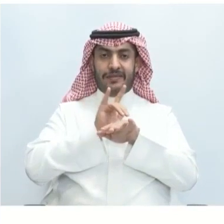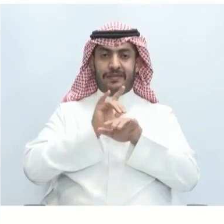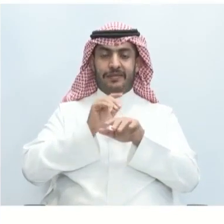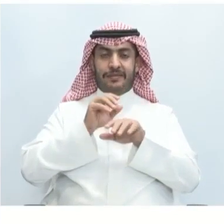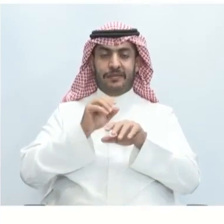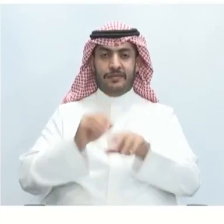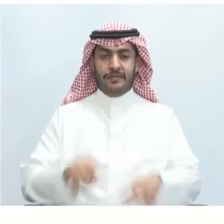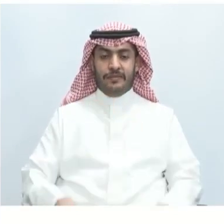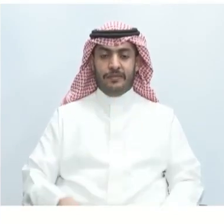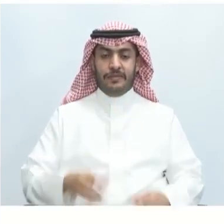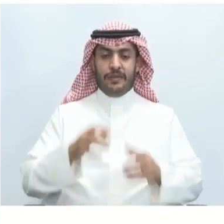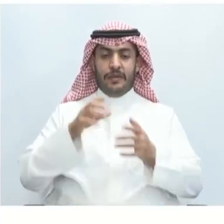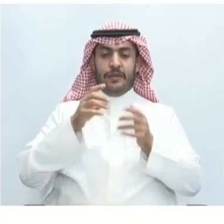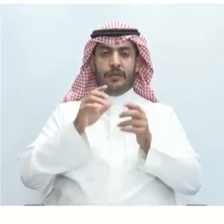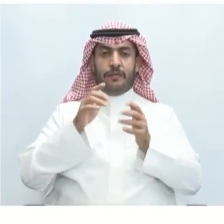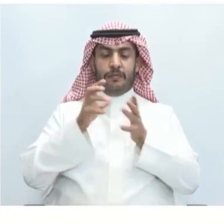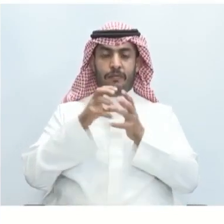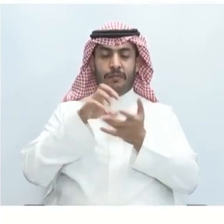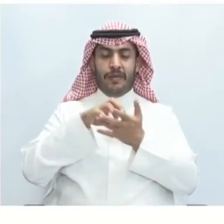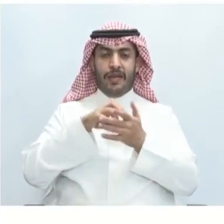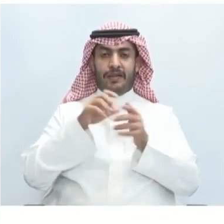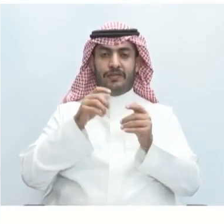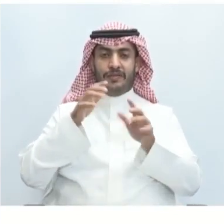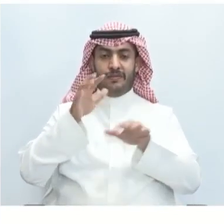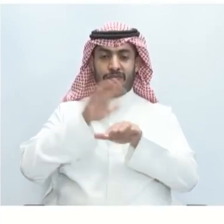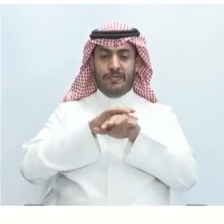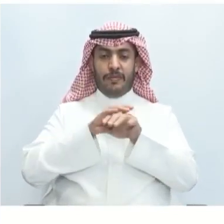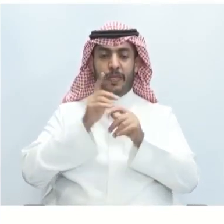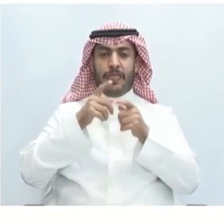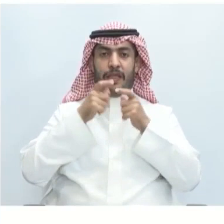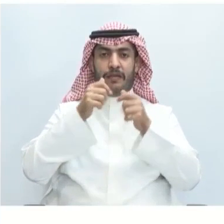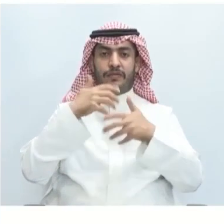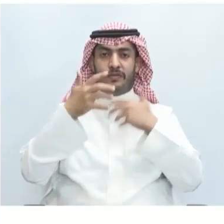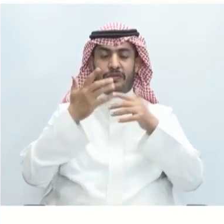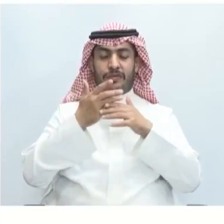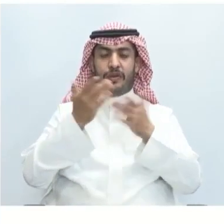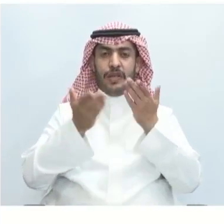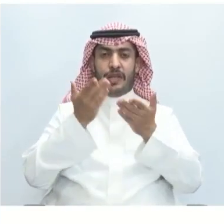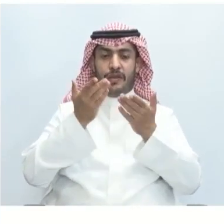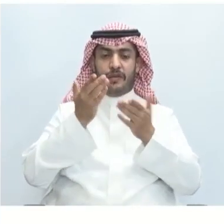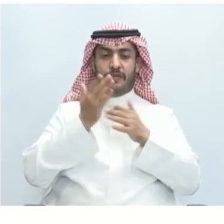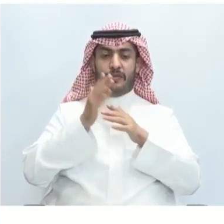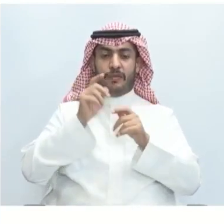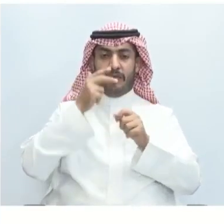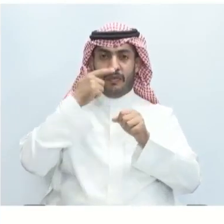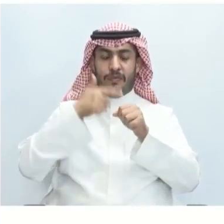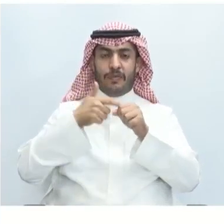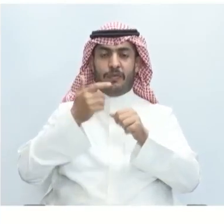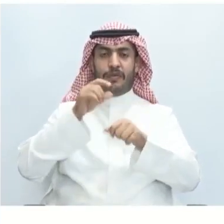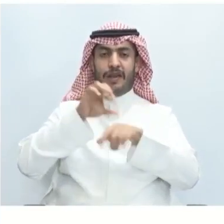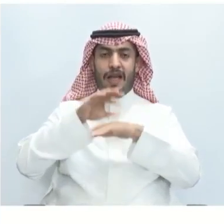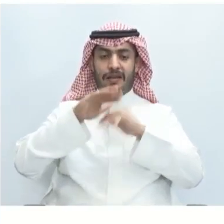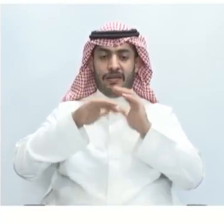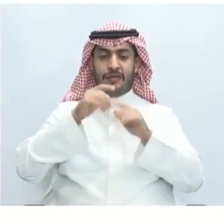الركاب مساحه الشحن والتكلفه التشغيليه في الكيلومتر بما فيها الوقود والايدي